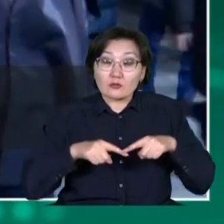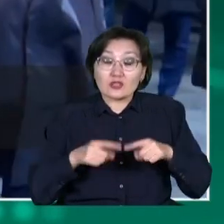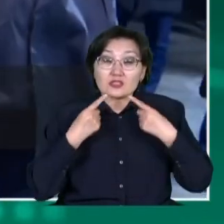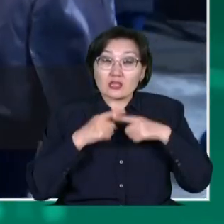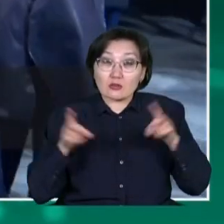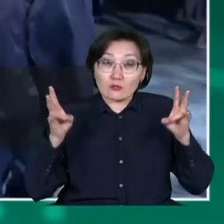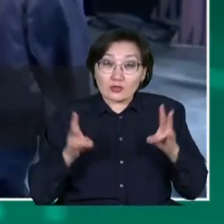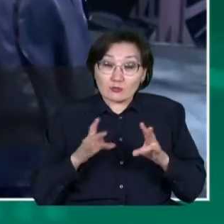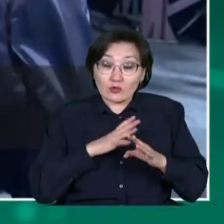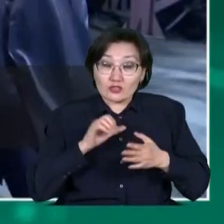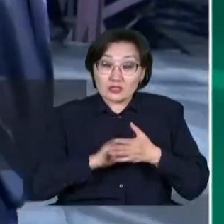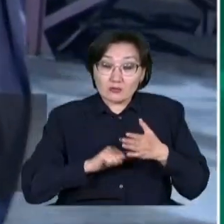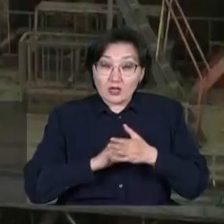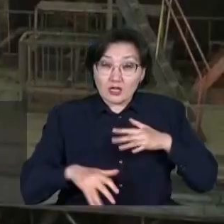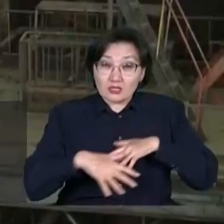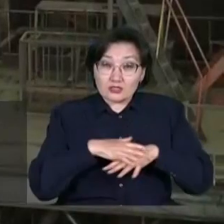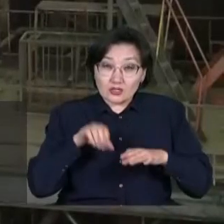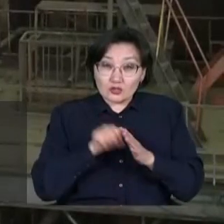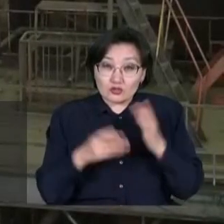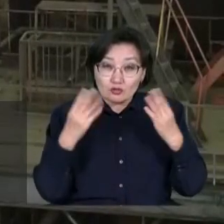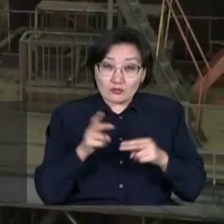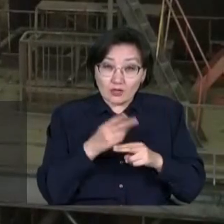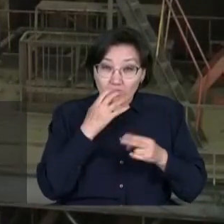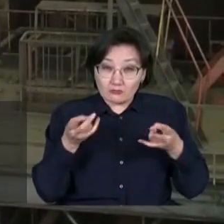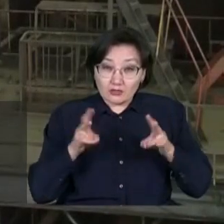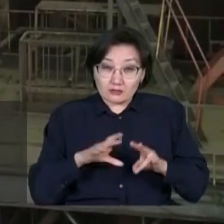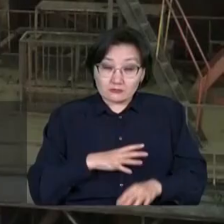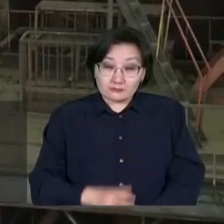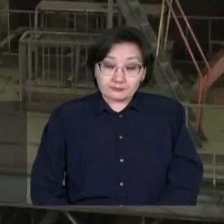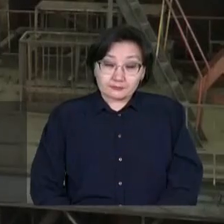болып, салдарынан қараша қытымыр қыста қатып қалған еді.